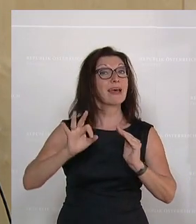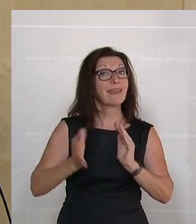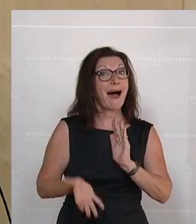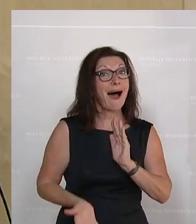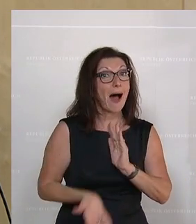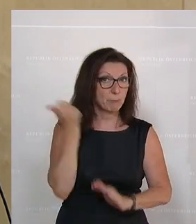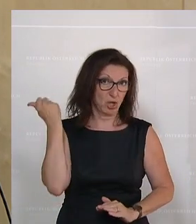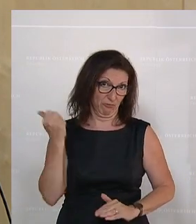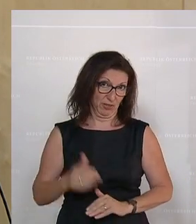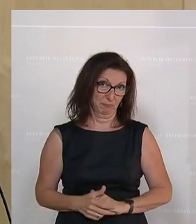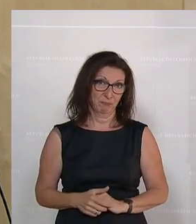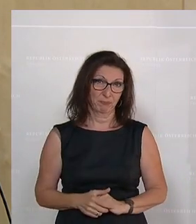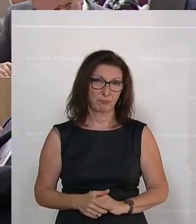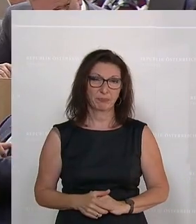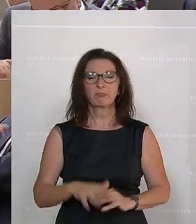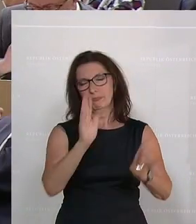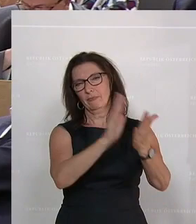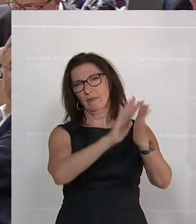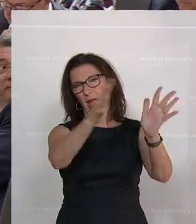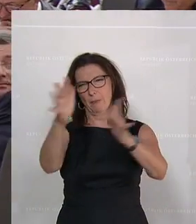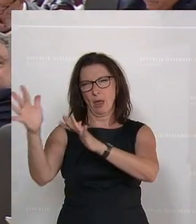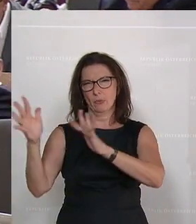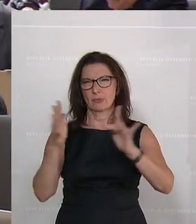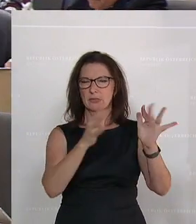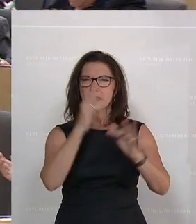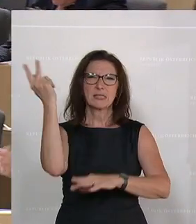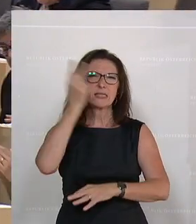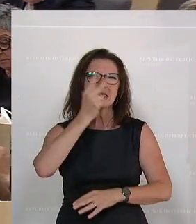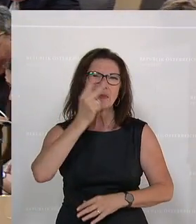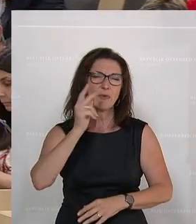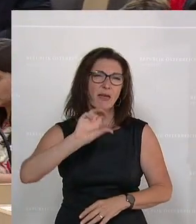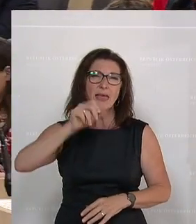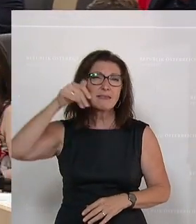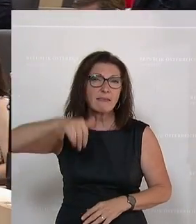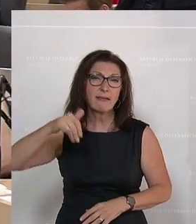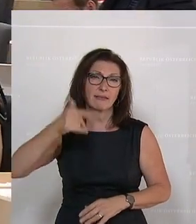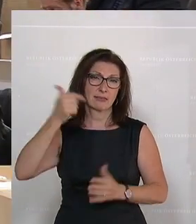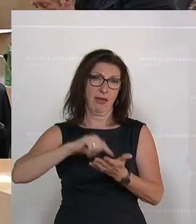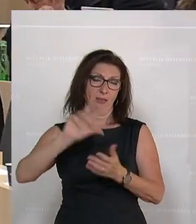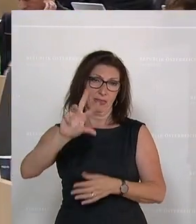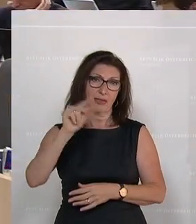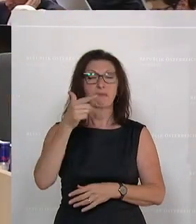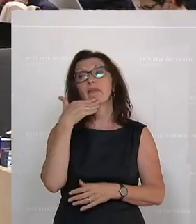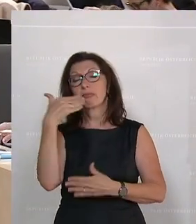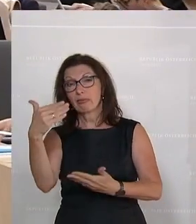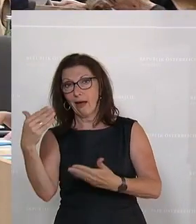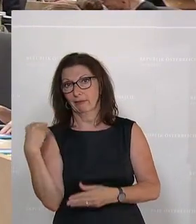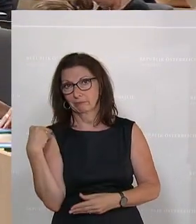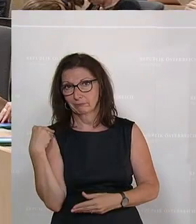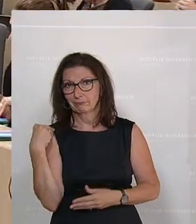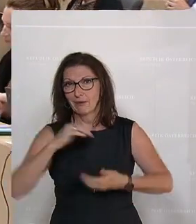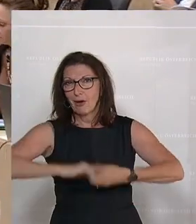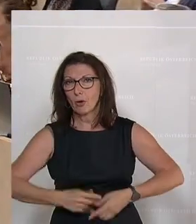und natürlich nahm mit erster jänner 20 23 jahren das ist auch ein guter danke für den einwand der marke